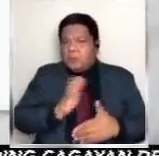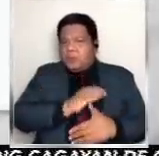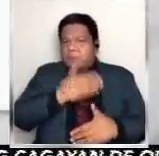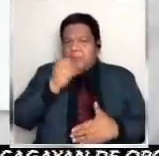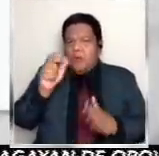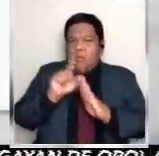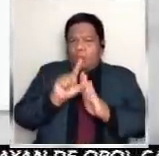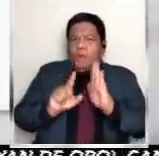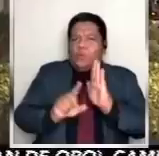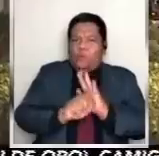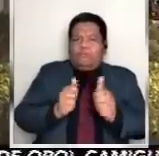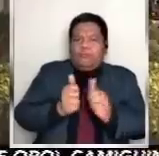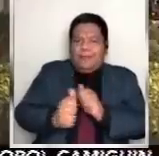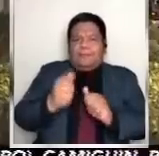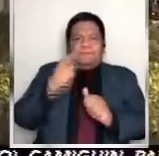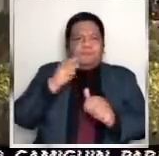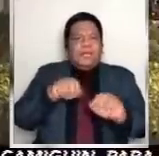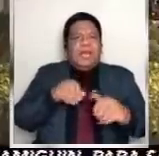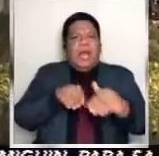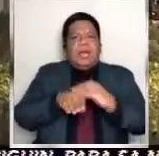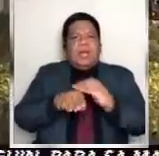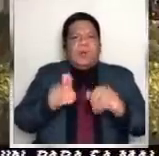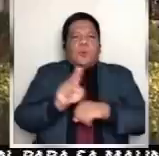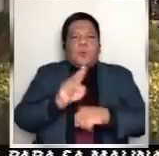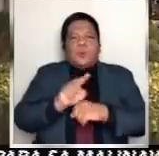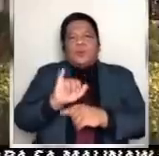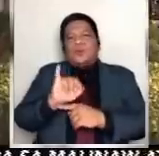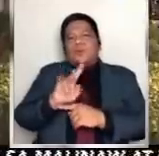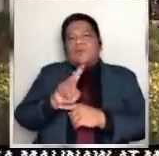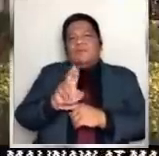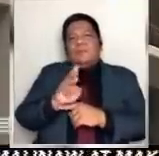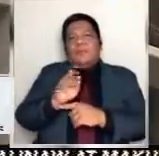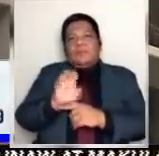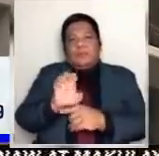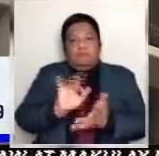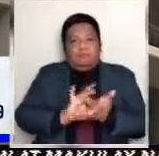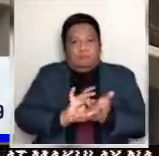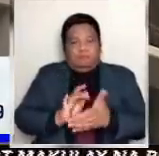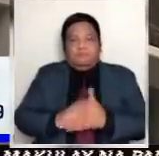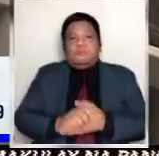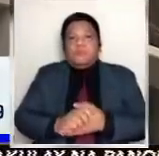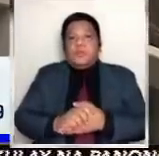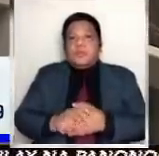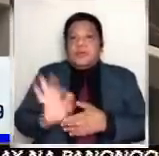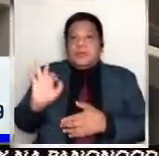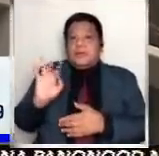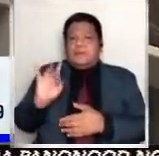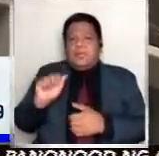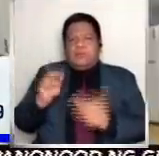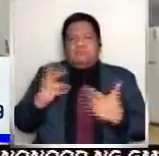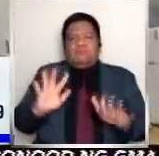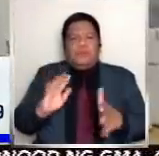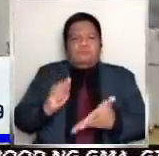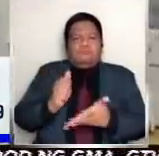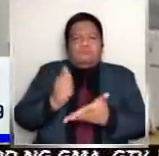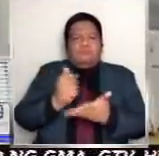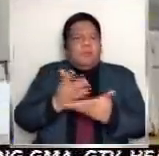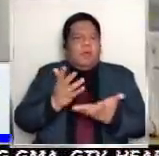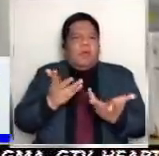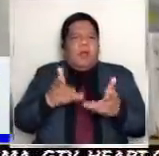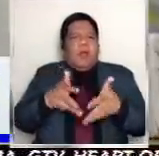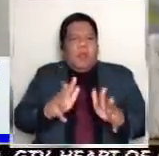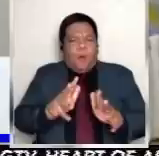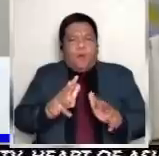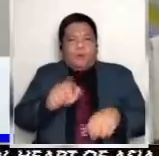sa ivermectin. Binigyan na ng Food and Drug Administration ng Compassionate Use Permit ang isang ospital na nag-apply